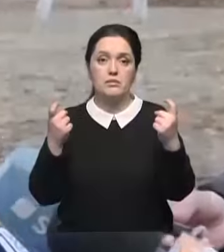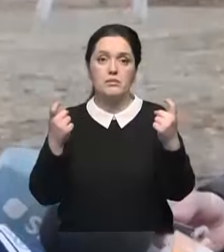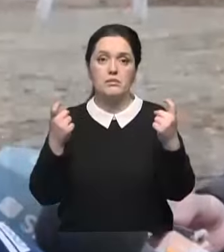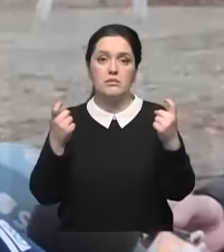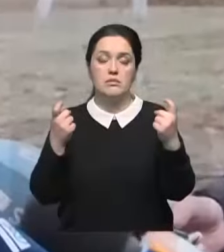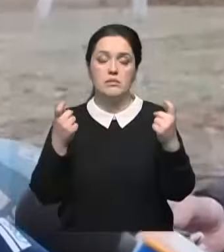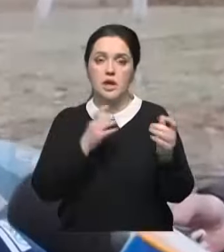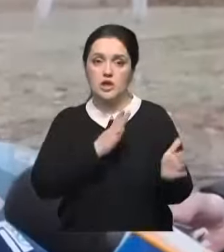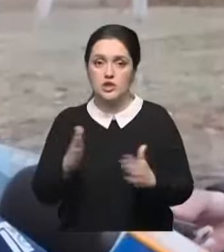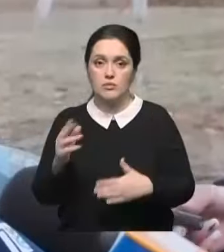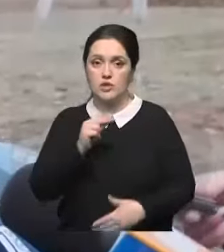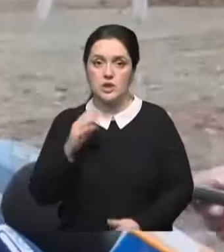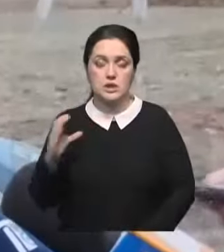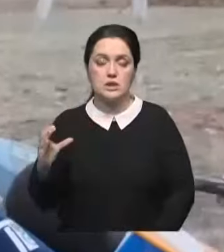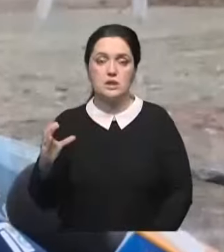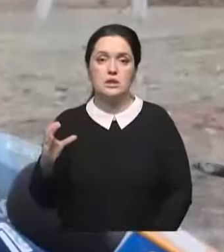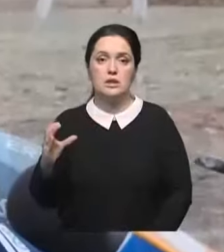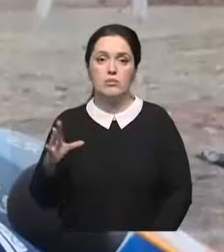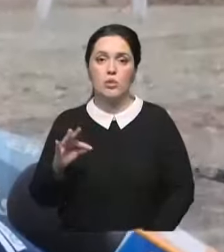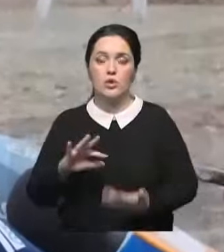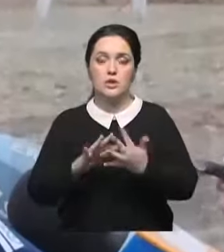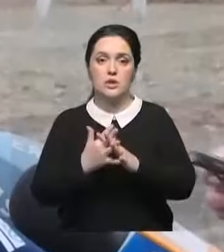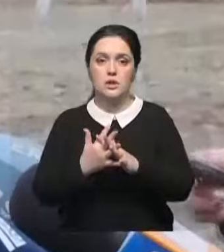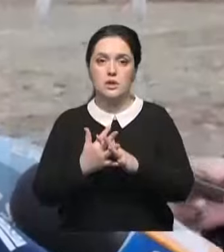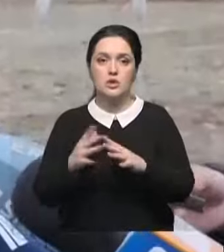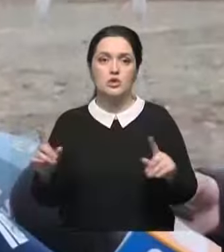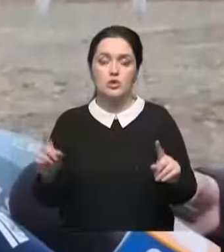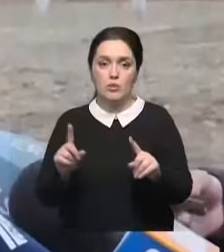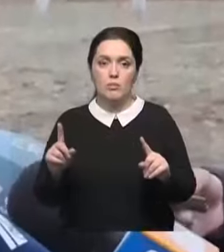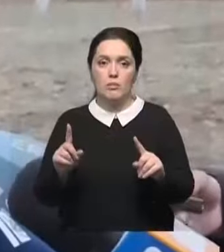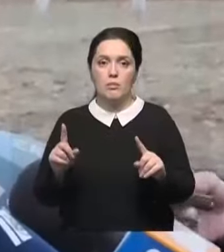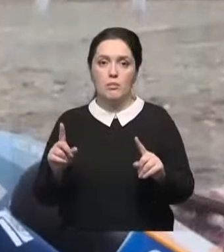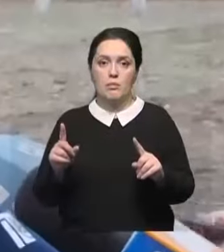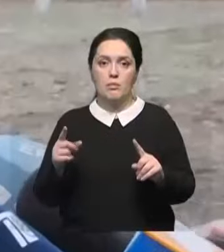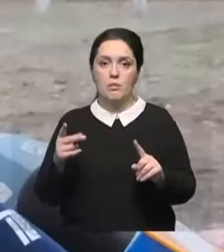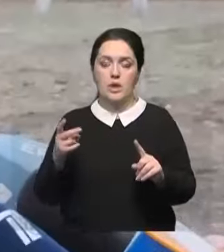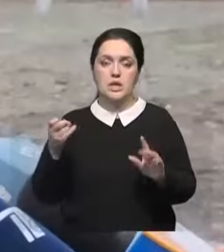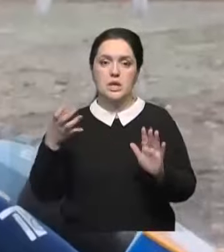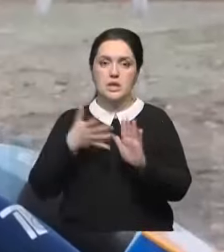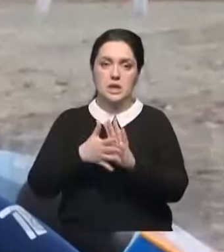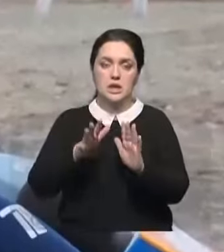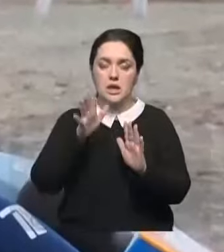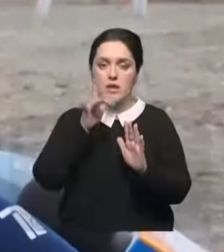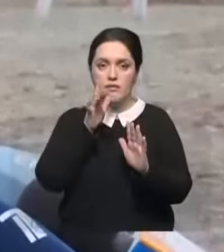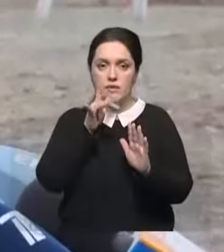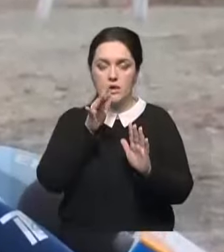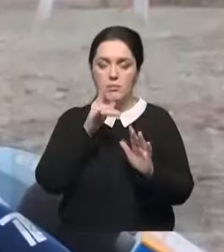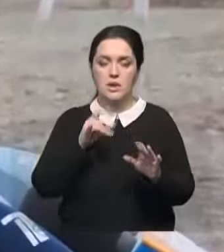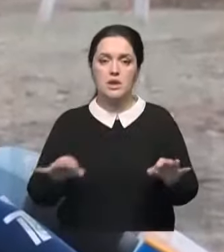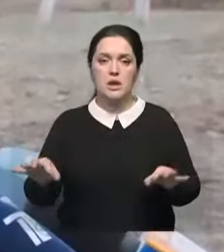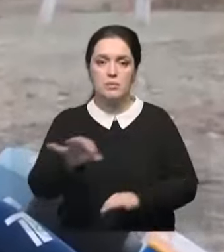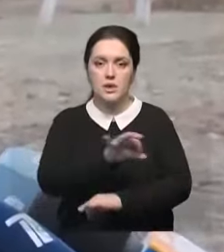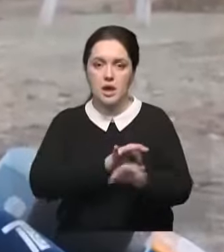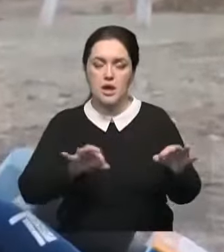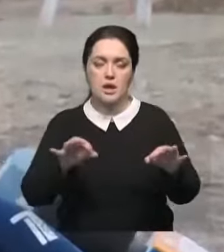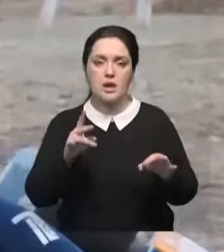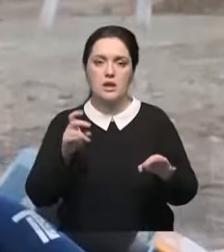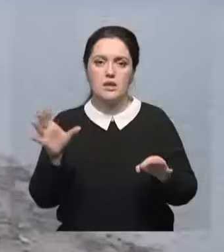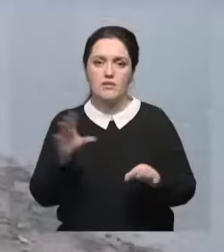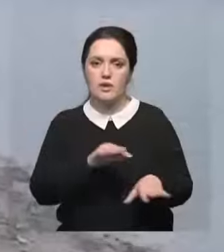режим чрезвычайной ситуации по селу, чтобы мы не затратили время там на проектирование, на проведение